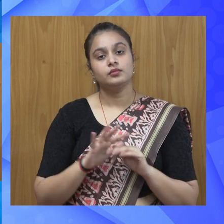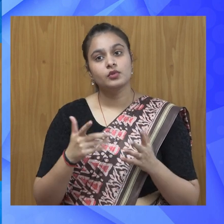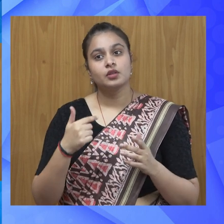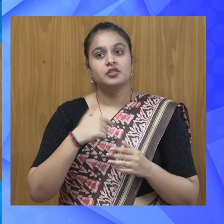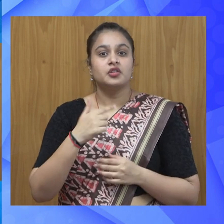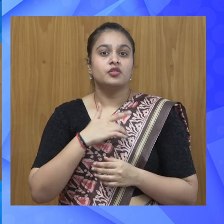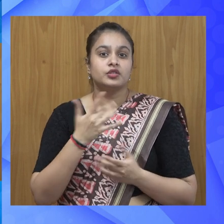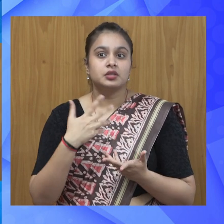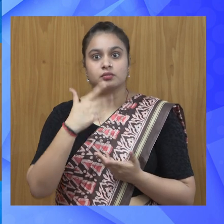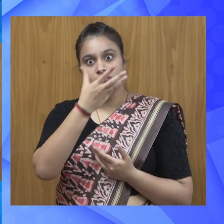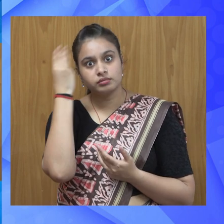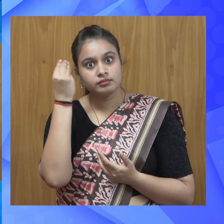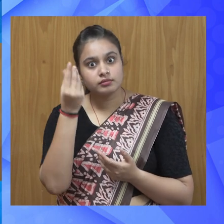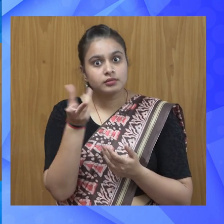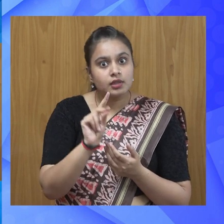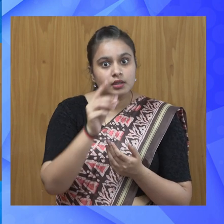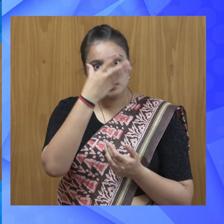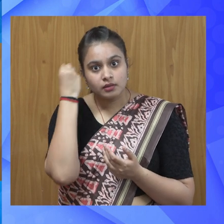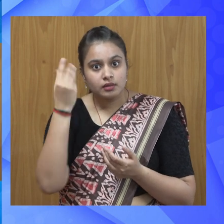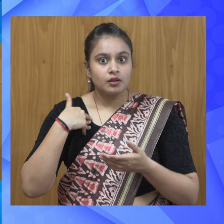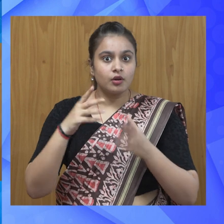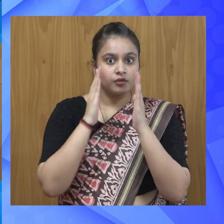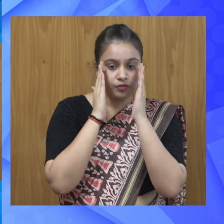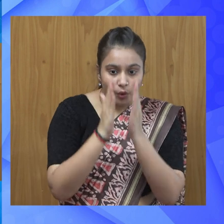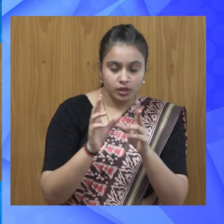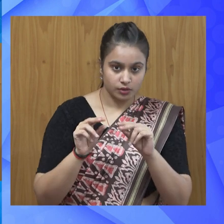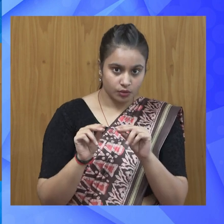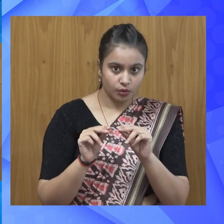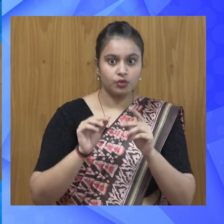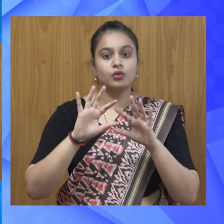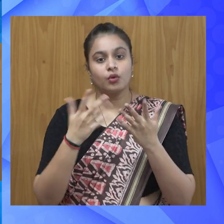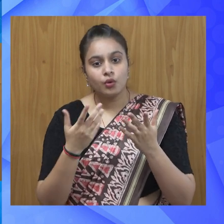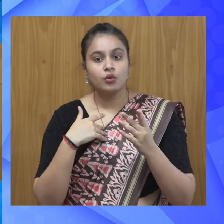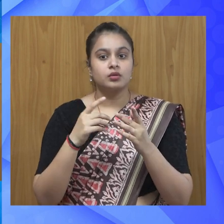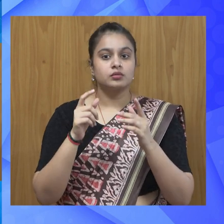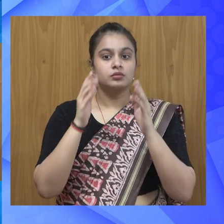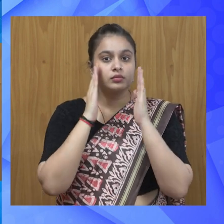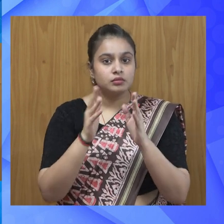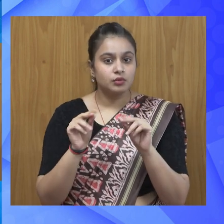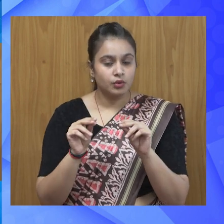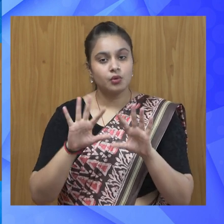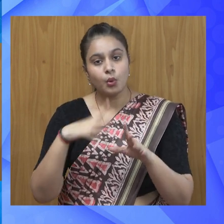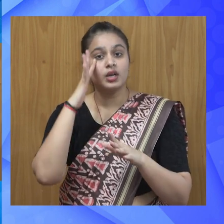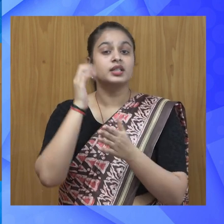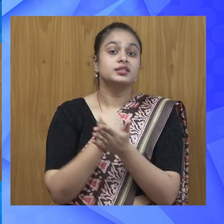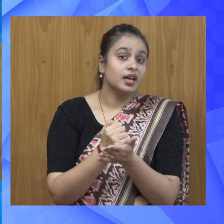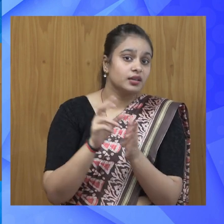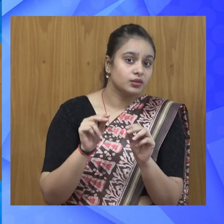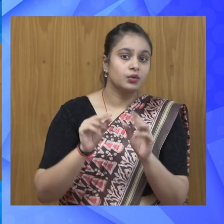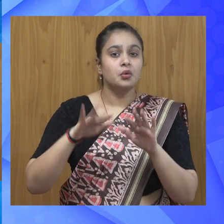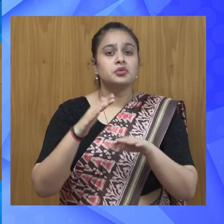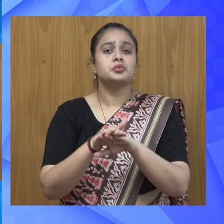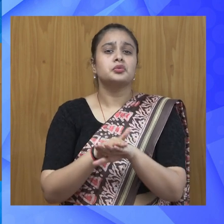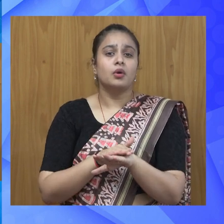लगता है कि मैं बार बार भूल जाता हूँ, मैं फोकस नहीं कर पा रहा हूँ, या कंसंट्रेट नहीं कर पा रहा, डिसीजन नहीं ले पा रहा, एक तरह की